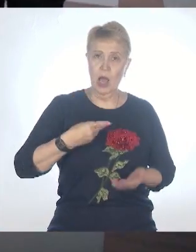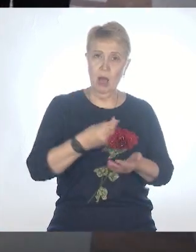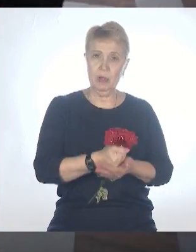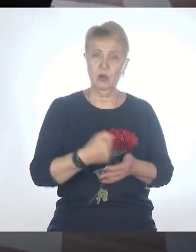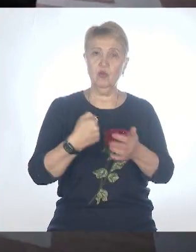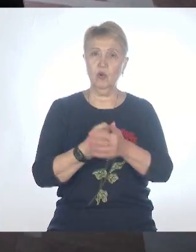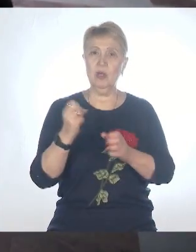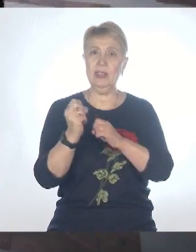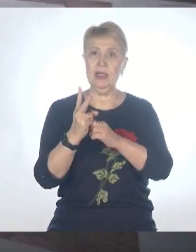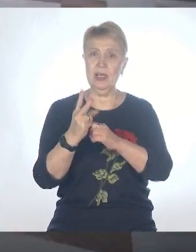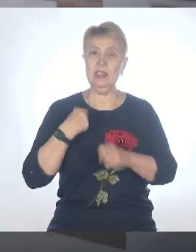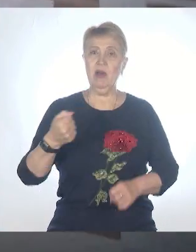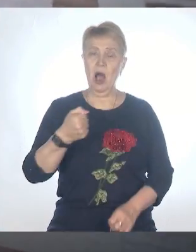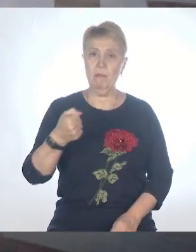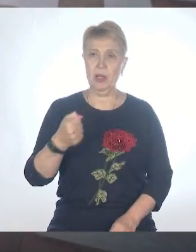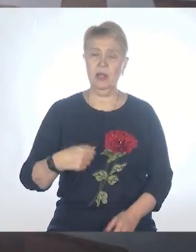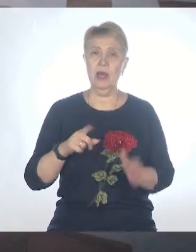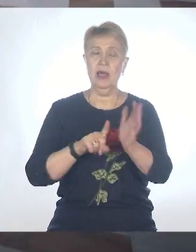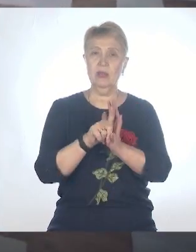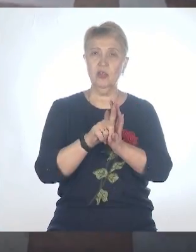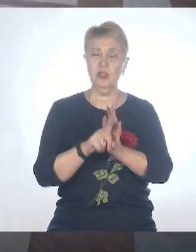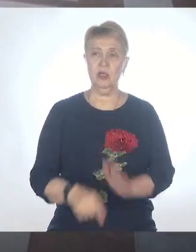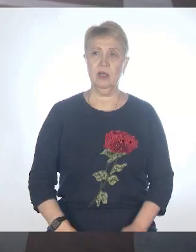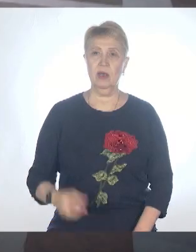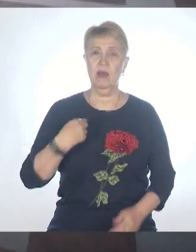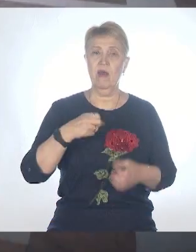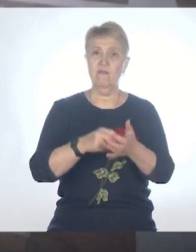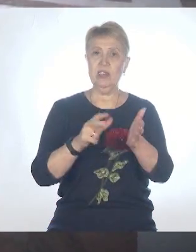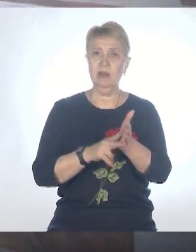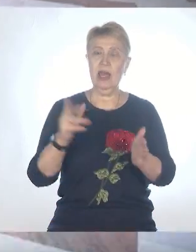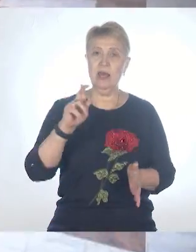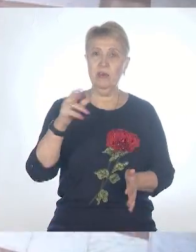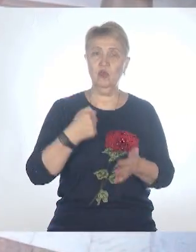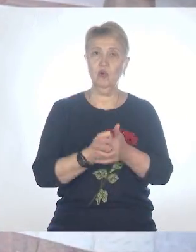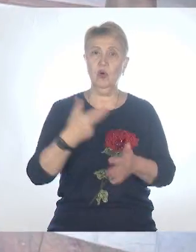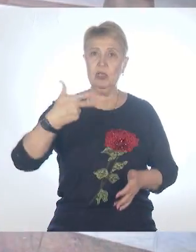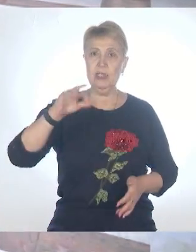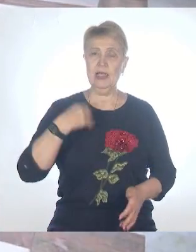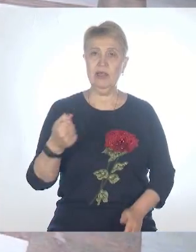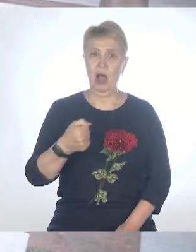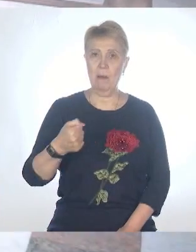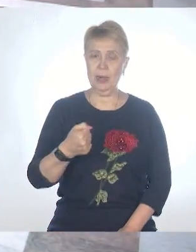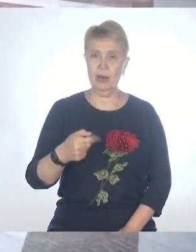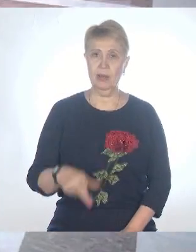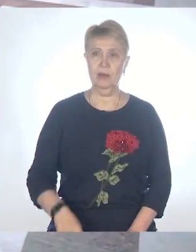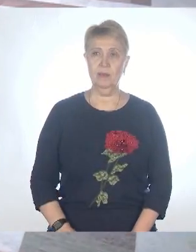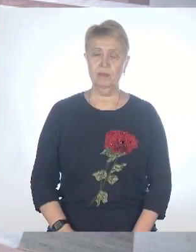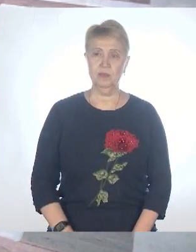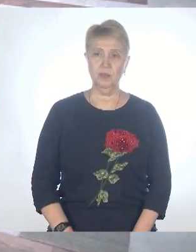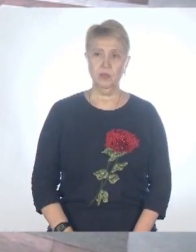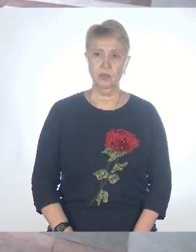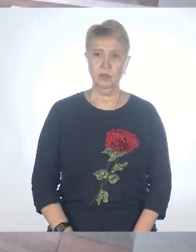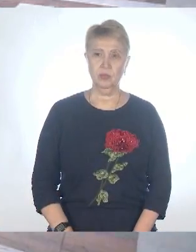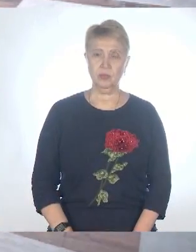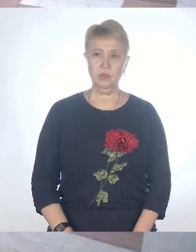до 13 апреля. А начиная с 18 января и до 30 апреля поездка. Еще раз про сроки